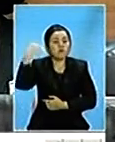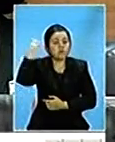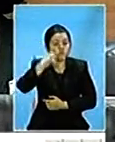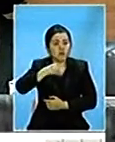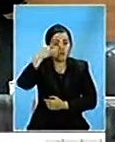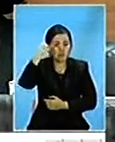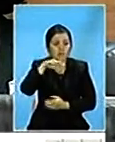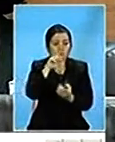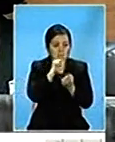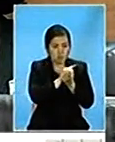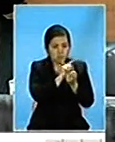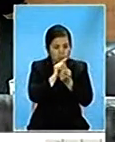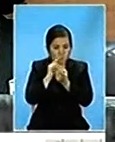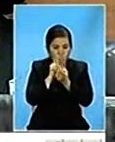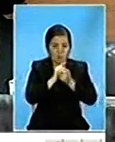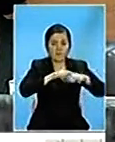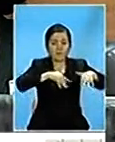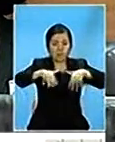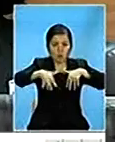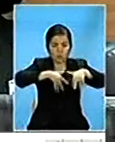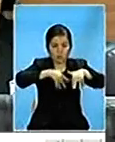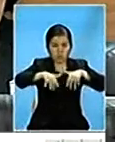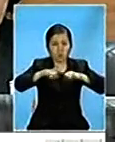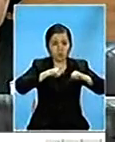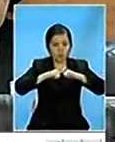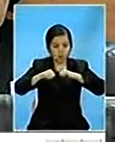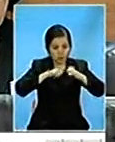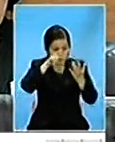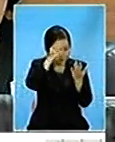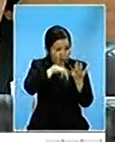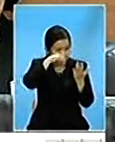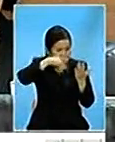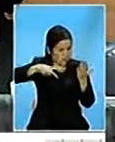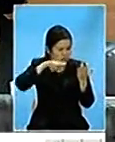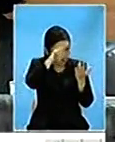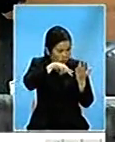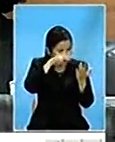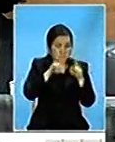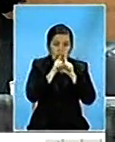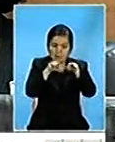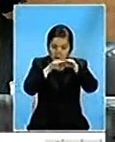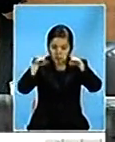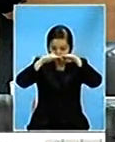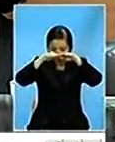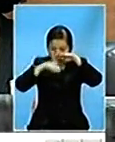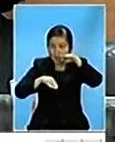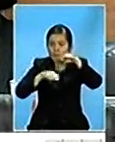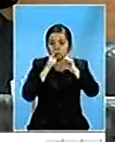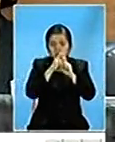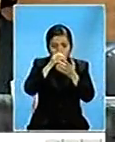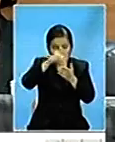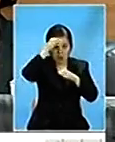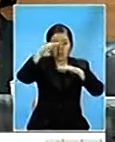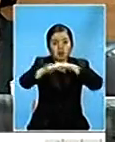าเด็กและเยาวชนอ่านภาษาไทยไม่ได้ตามหลักเกณฑ์การศึกษาขั้น